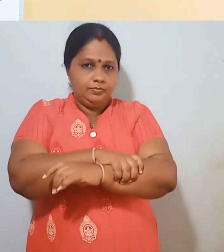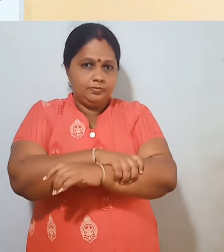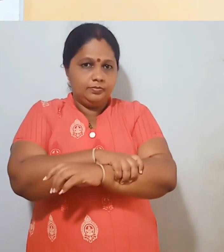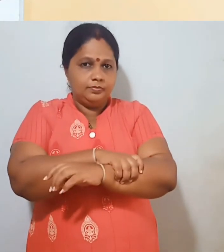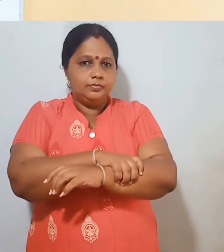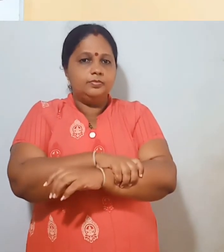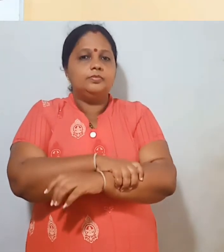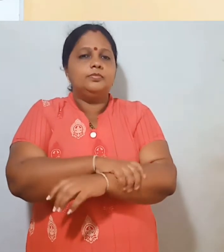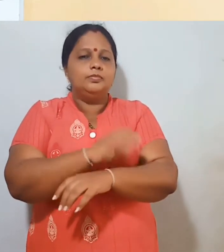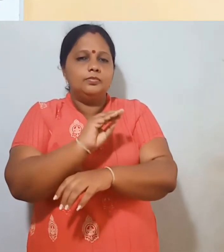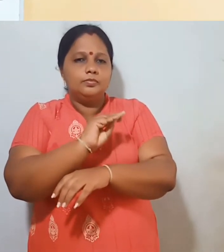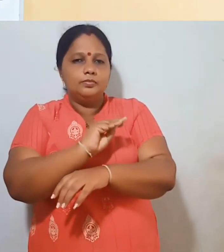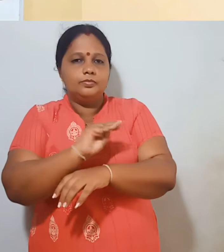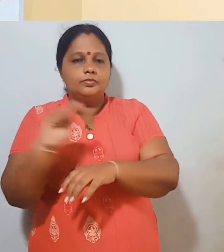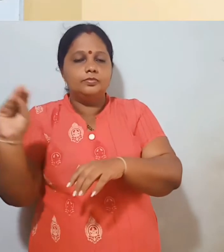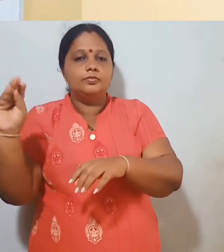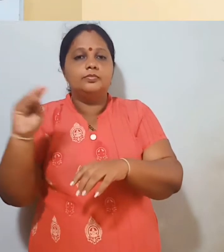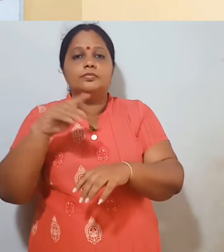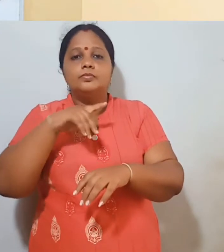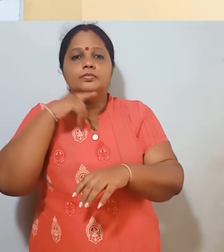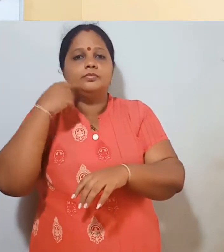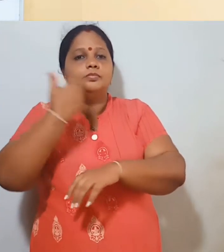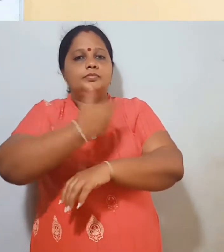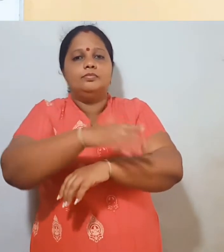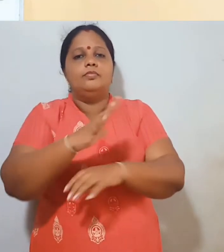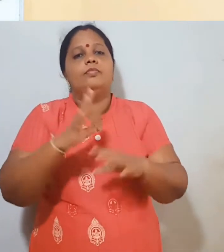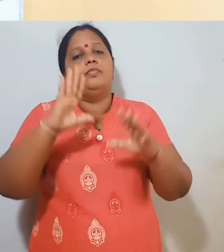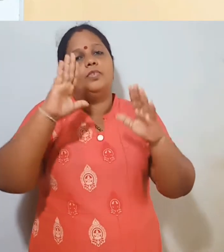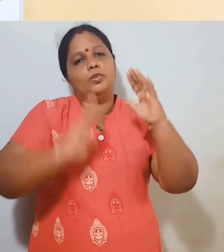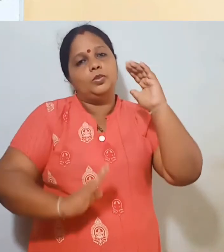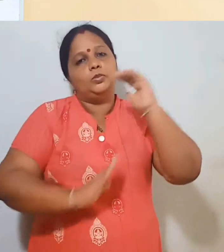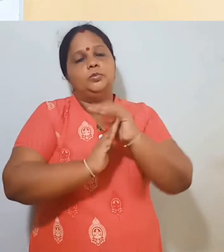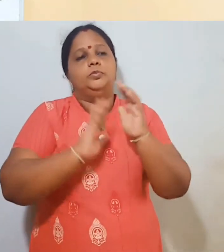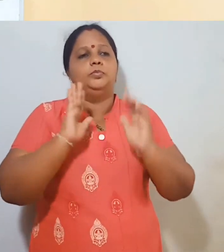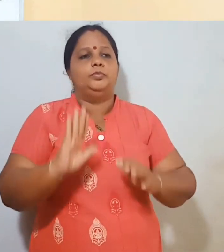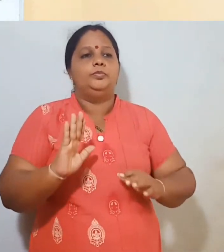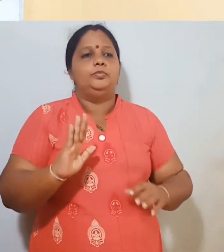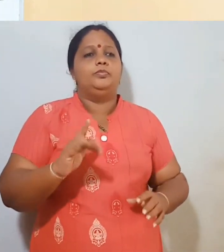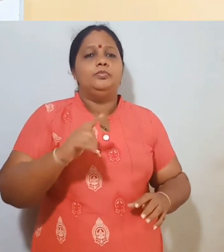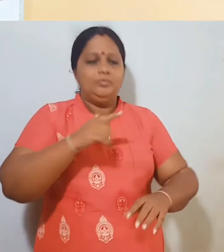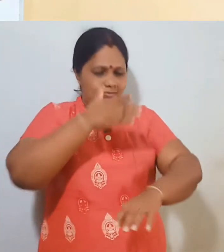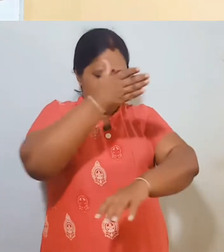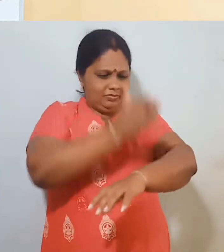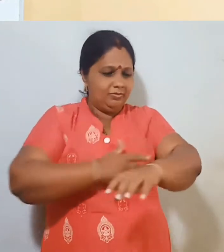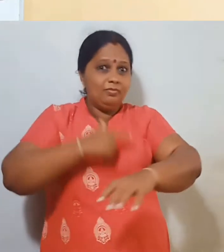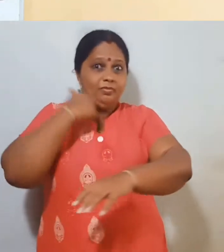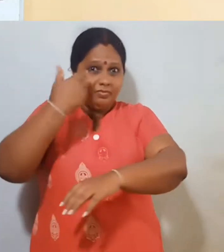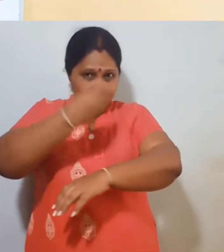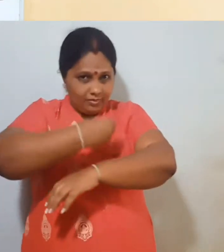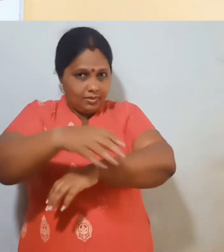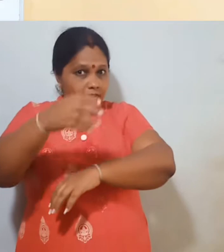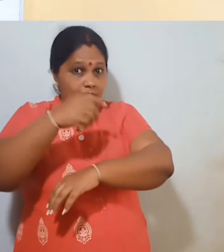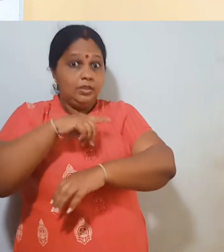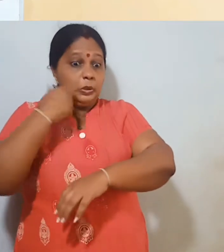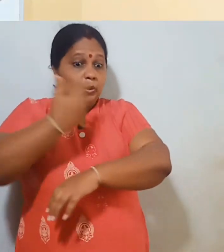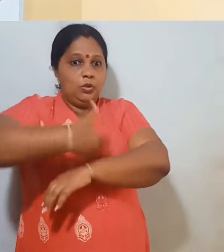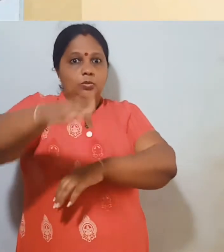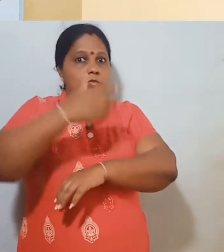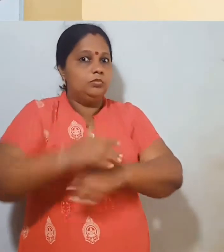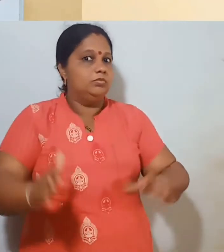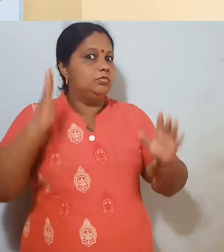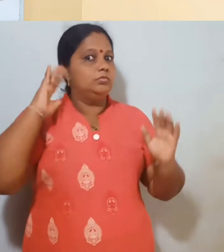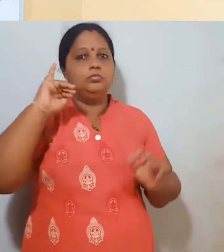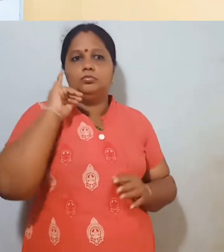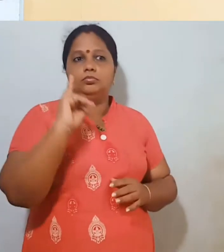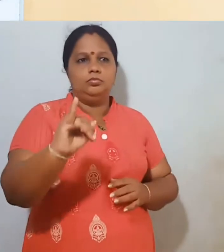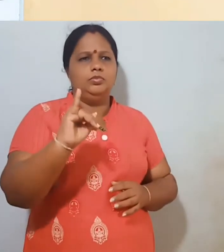இருந்தால் கொஞ்ச நேரத்தால தண்டபாட்டுக்கு ப்ளீடிங் நிற்கும். எந்த ஒரு இரத்த காயத்துக்கும் ரத்தம் போக விடாதீங்க. மேல ஒரு துணி துண்டை